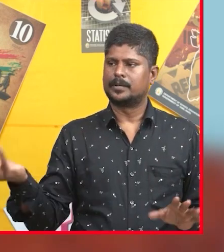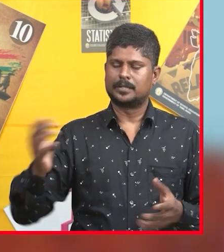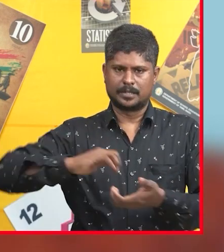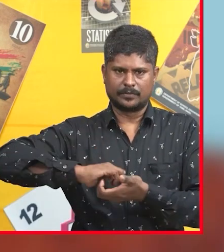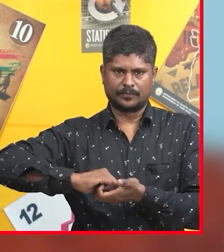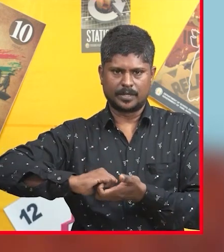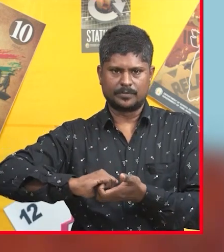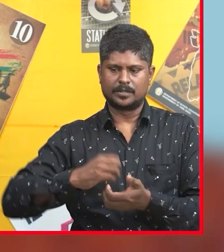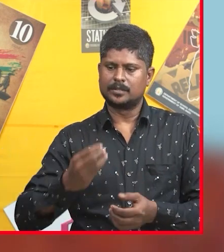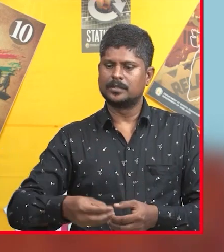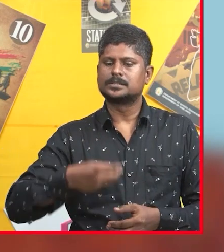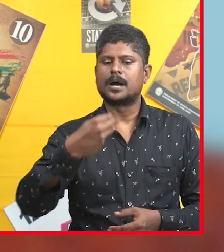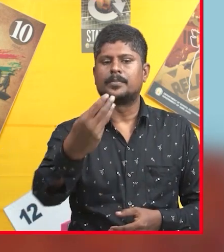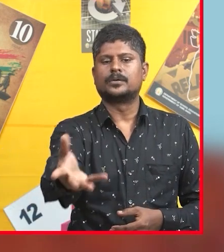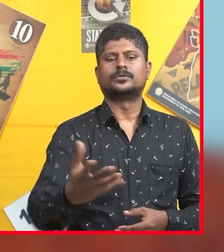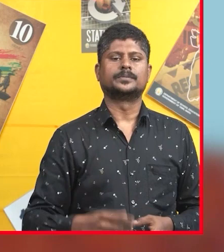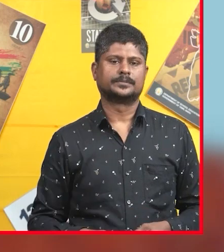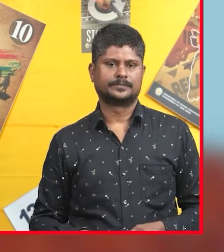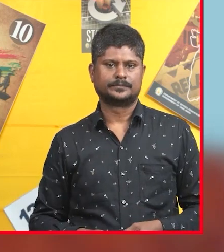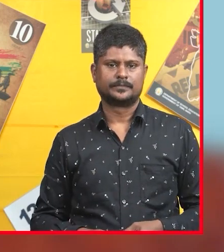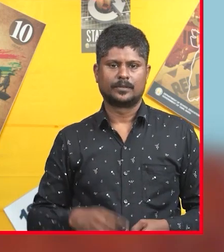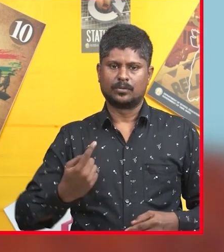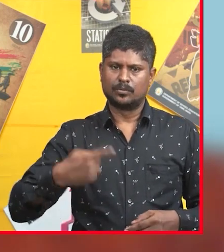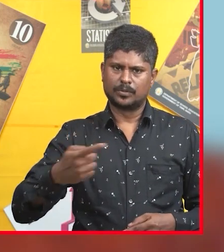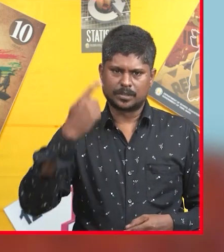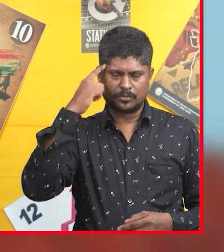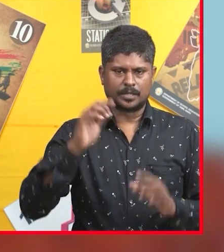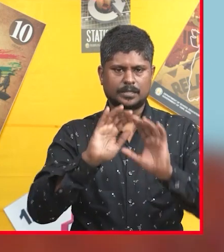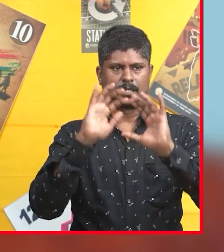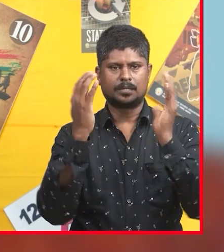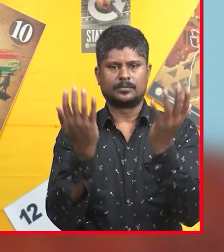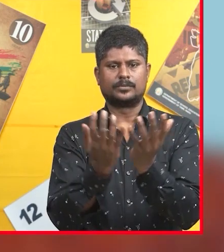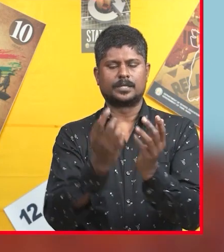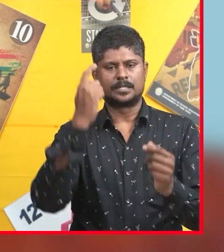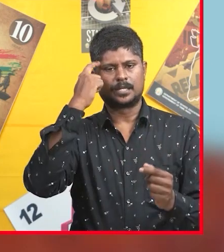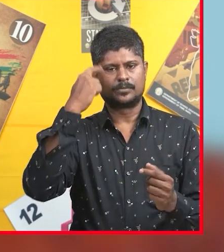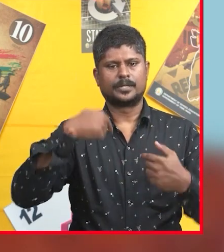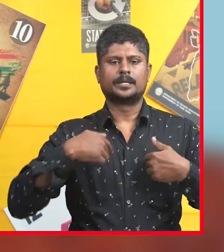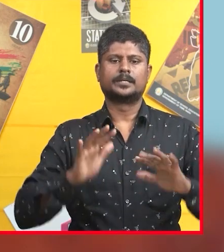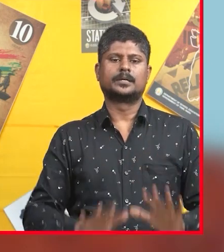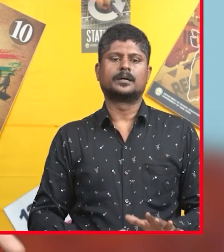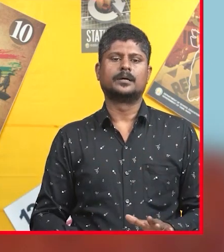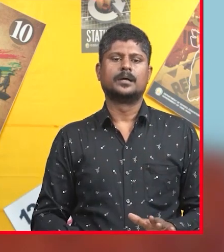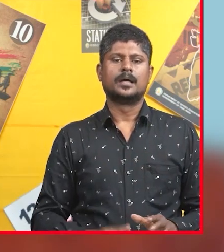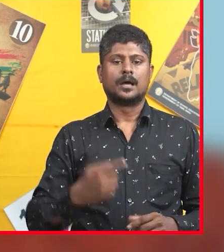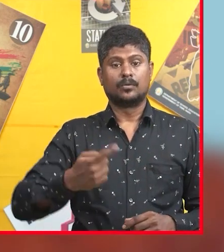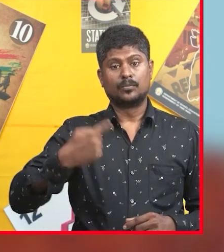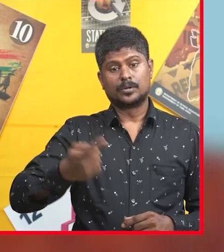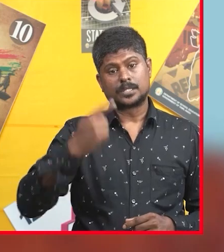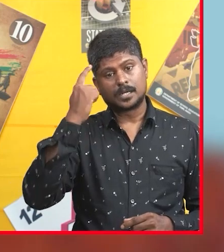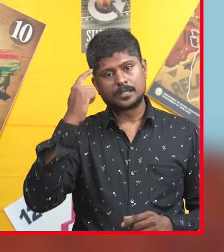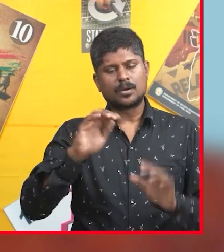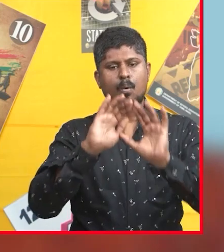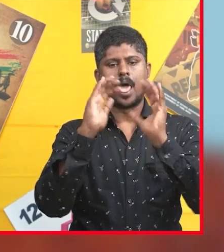பிறருக்கு கொடுக்கும் நல்லோர்கள் நம்ம உலகத்துல இருக்காங்க, நம்ம ஊர்ல இருக்காங்க. அத்தகையோரால் தான்